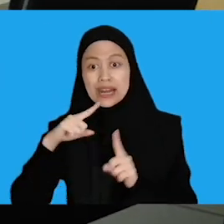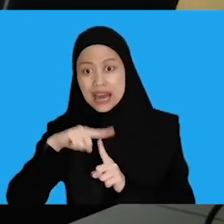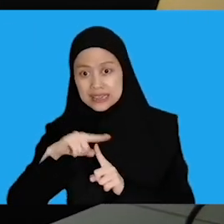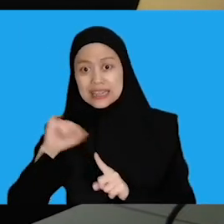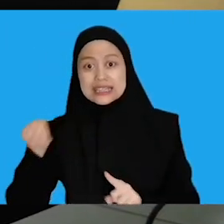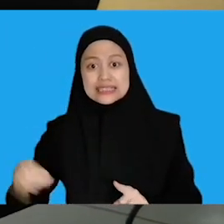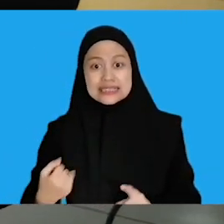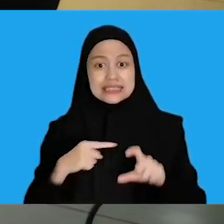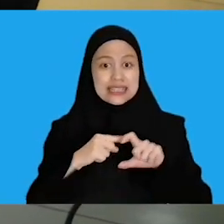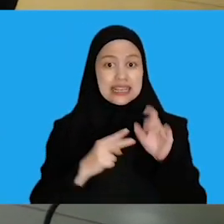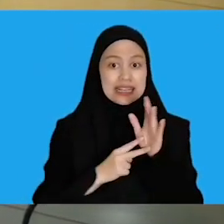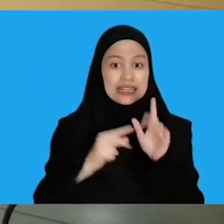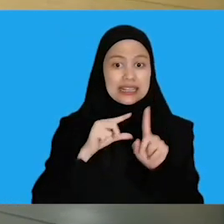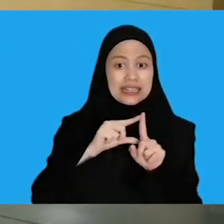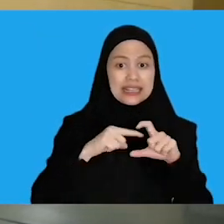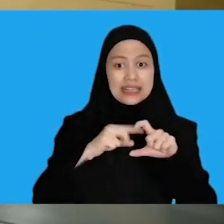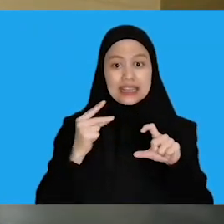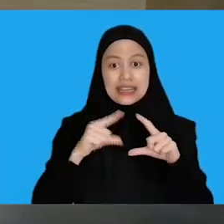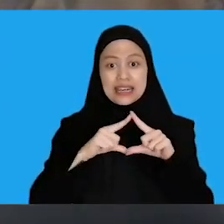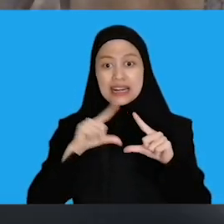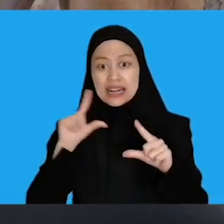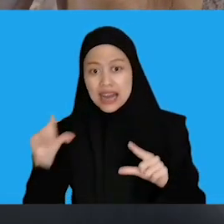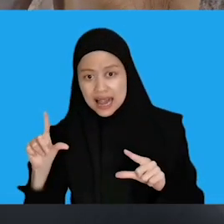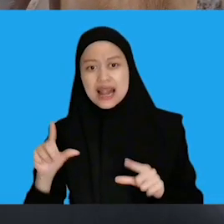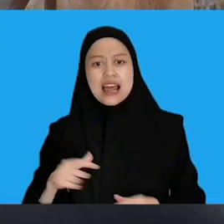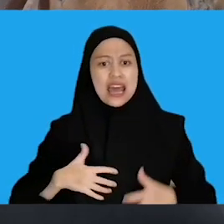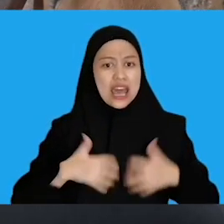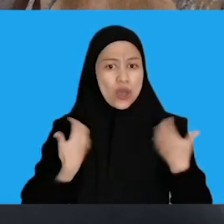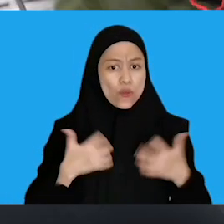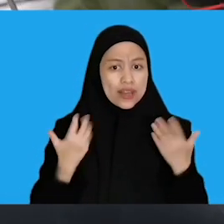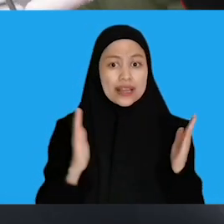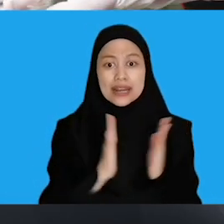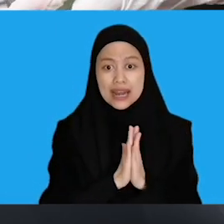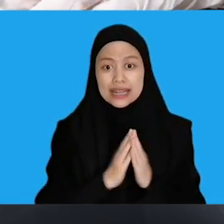dan produksi ternak serta kesehatan hewan.